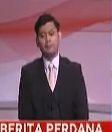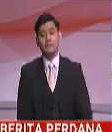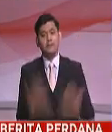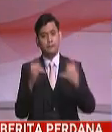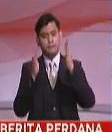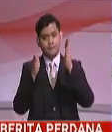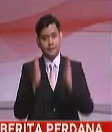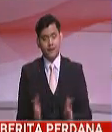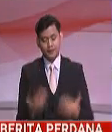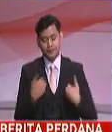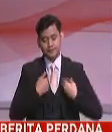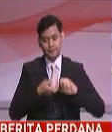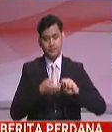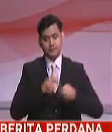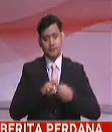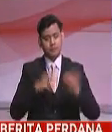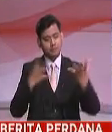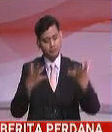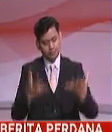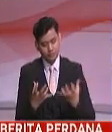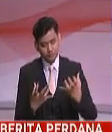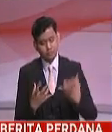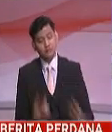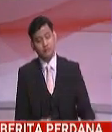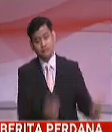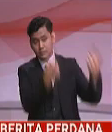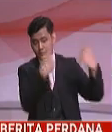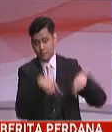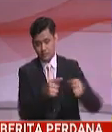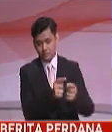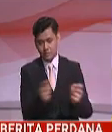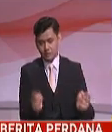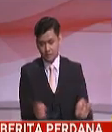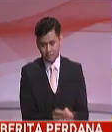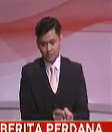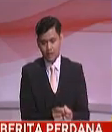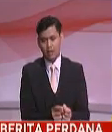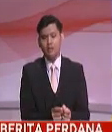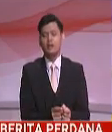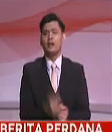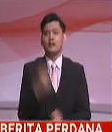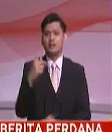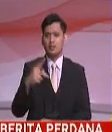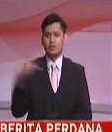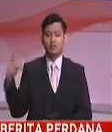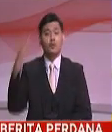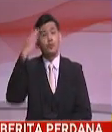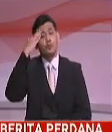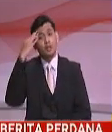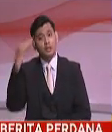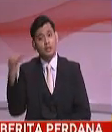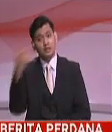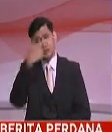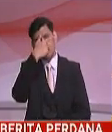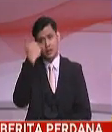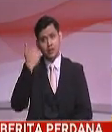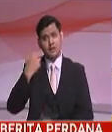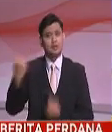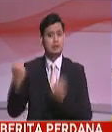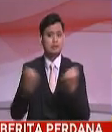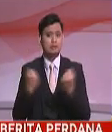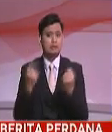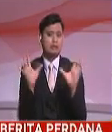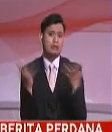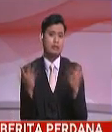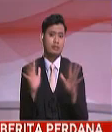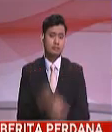masalah nak datang daripada satu tempat ke KK. Itu masalah logis. Sebab apa? Sebab pengangkutan